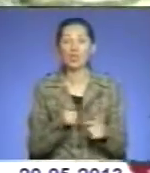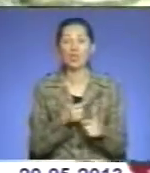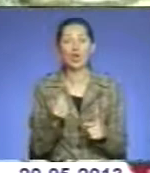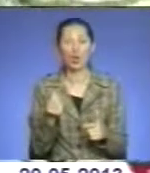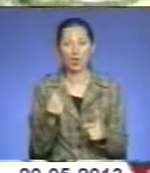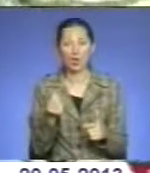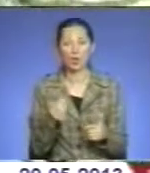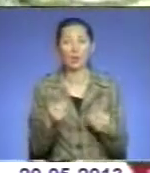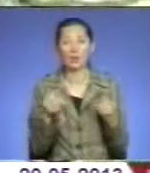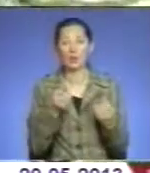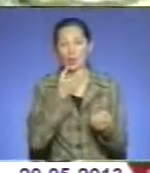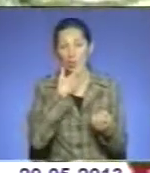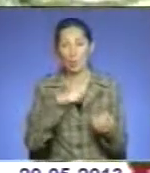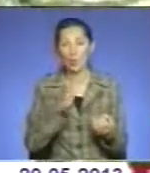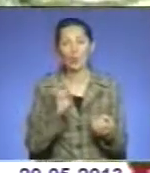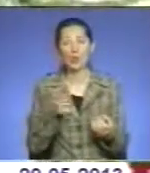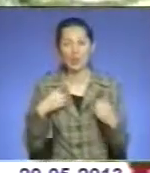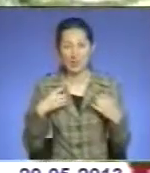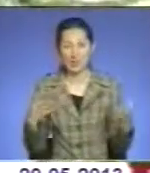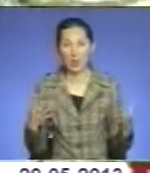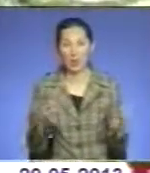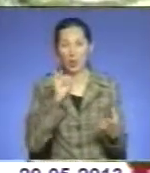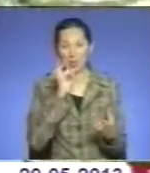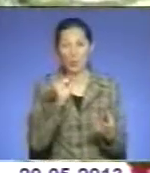в нас би було свято, скажімо так, але